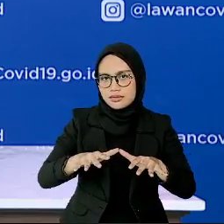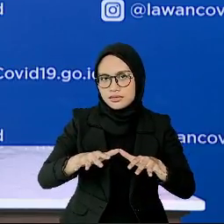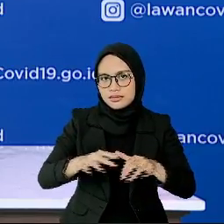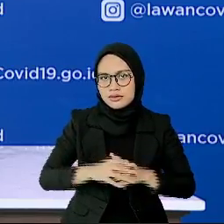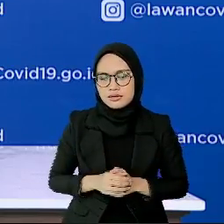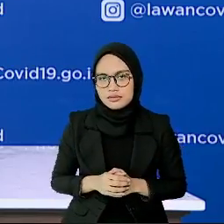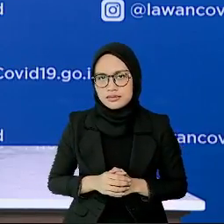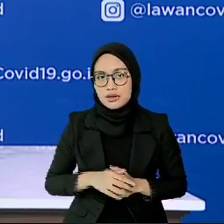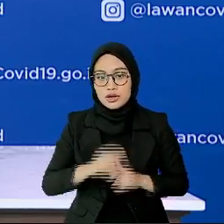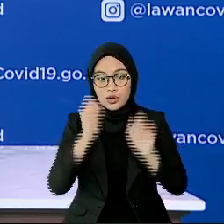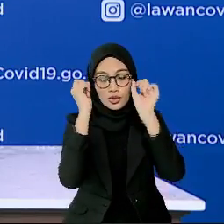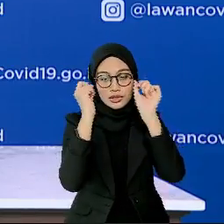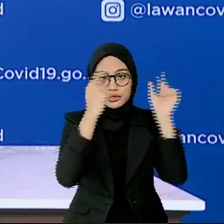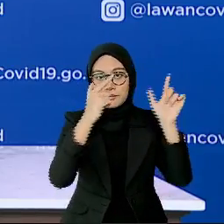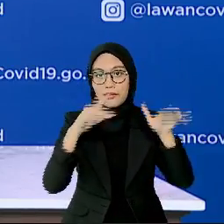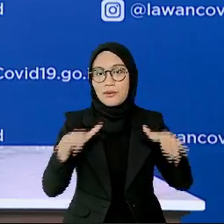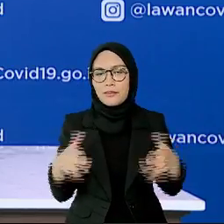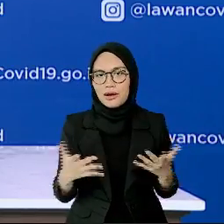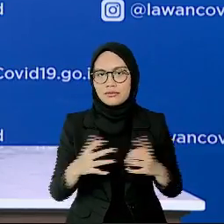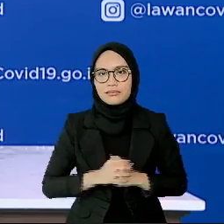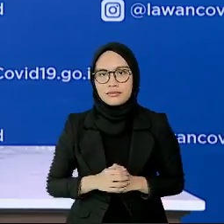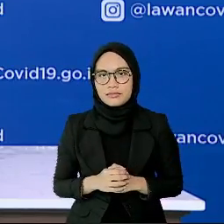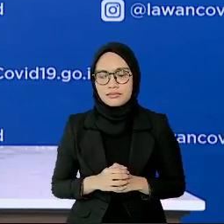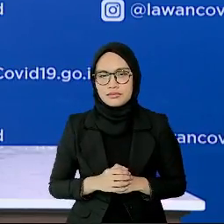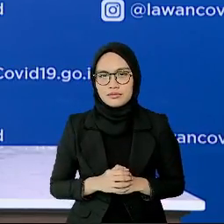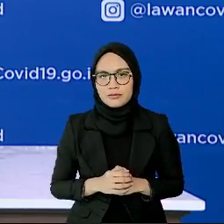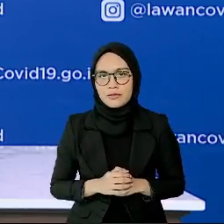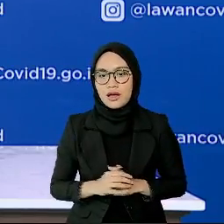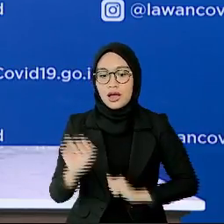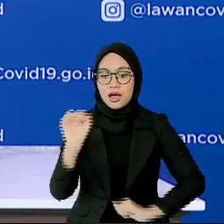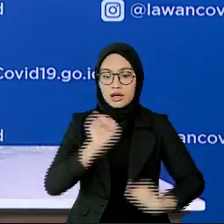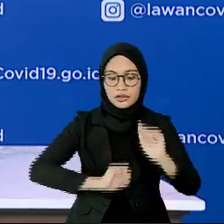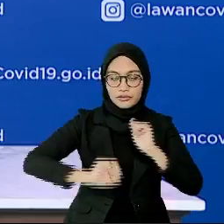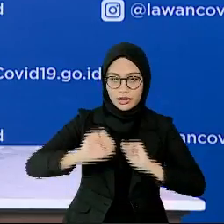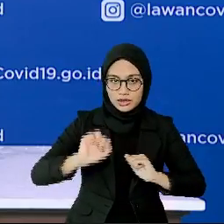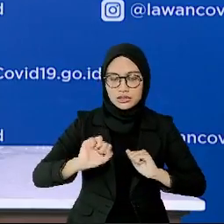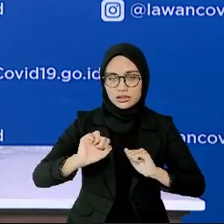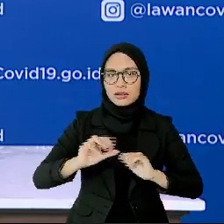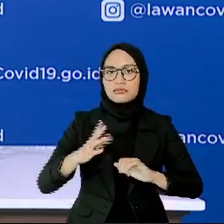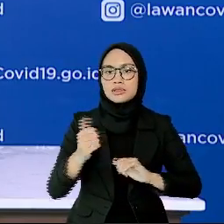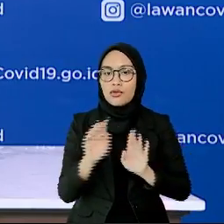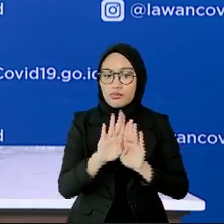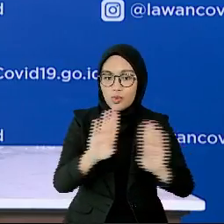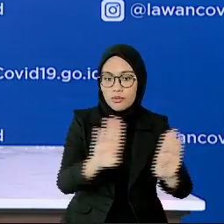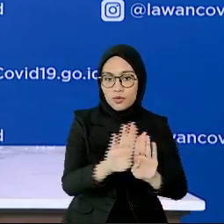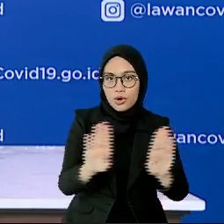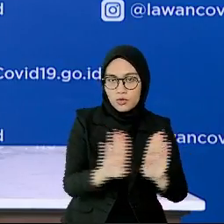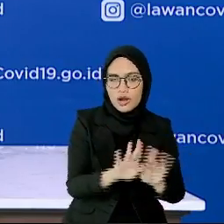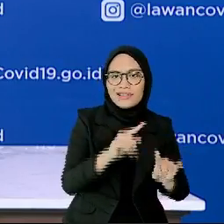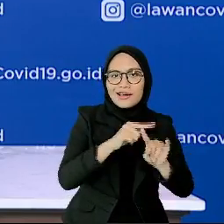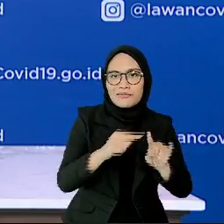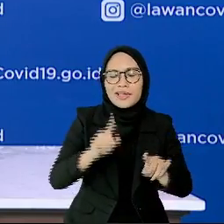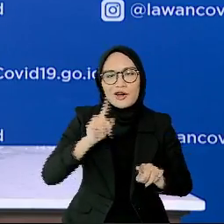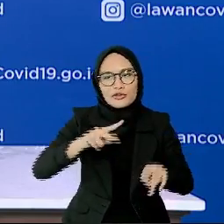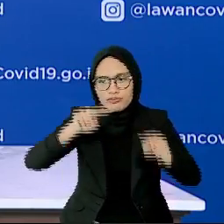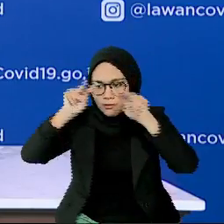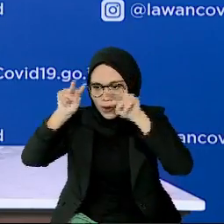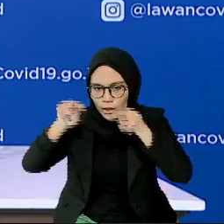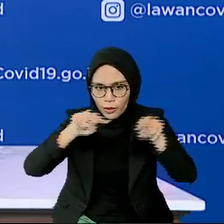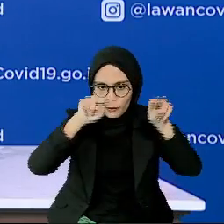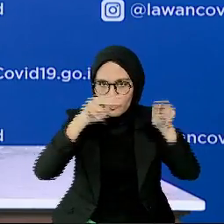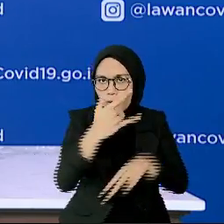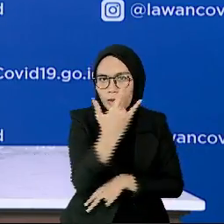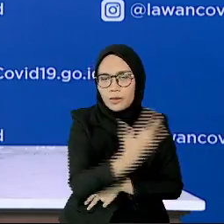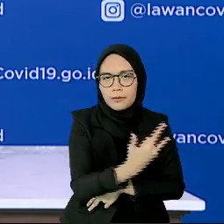pada prinsip pelonggaran aktivitas yang diikuti pengendalian lapangan yang ketat. Yang kedua adalah